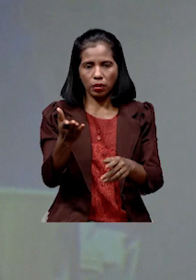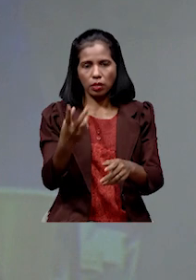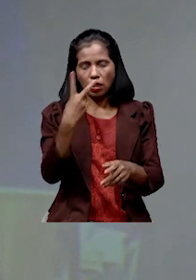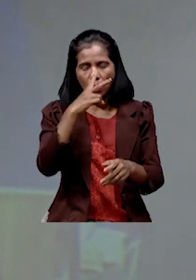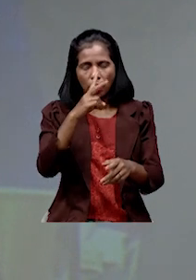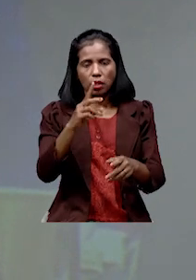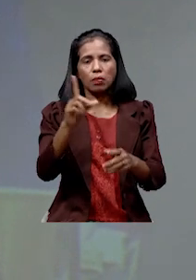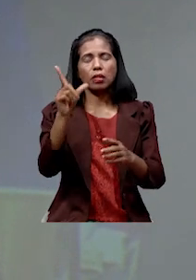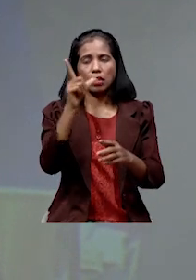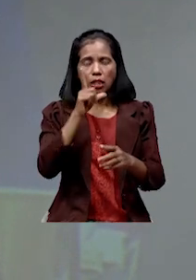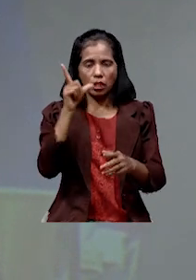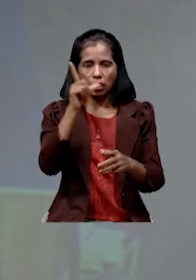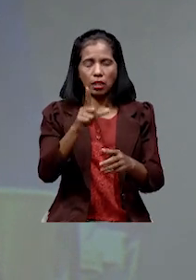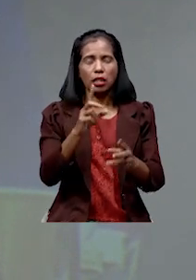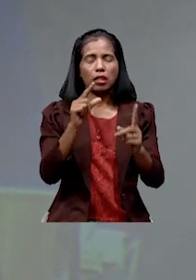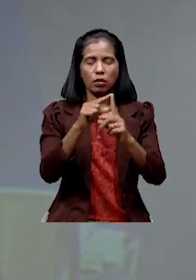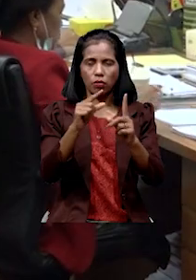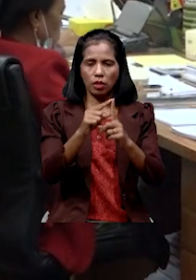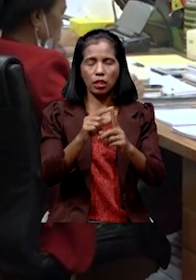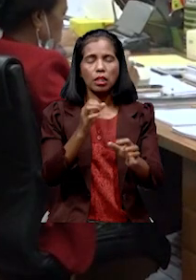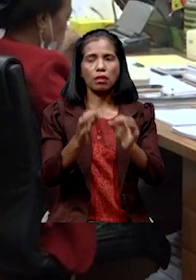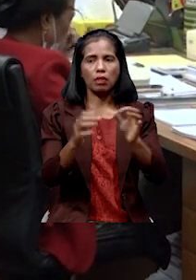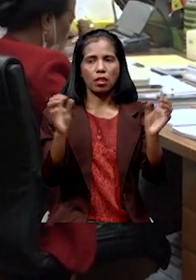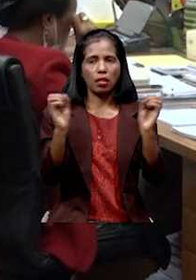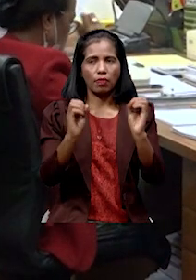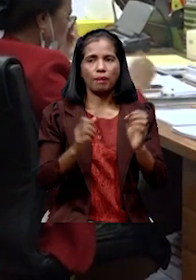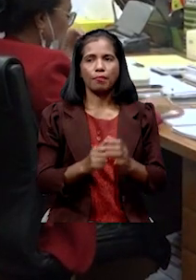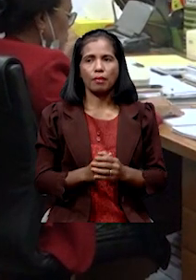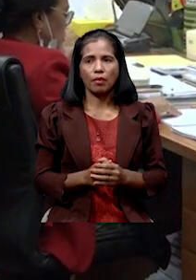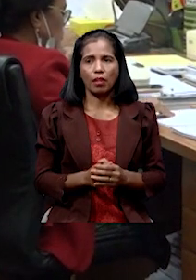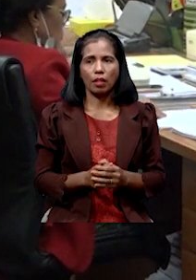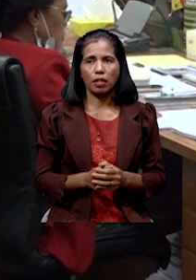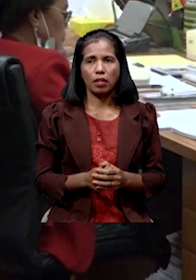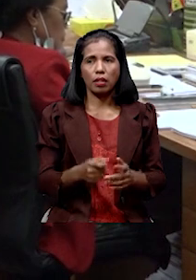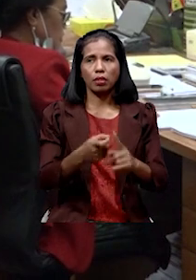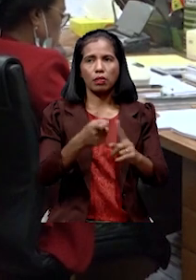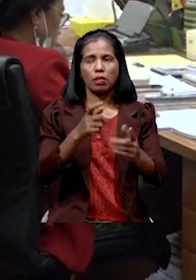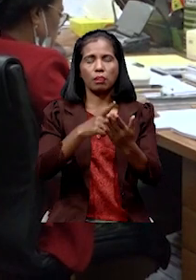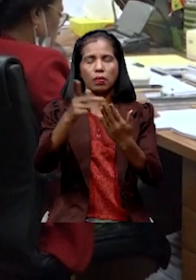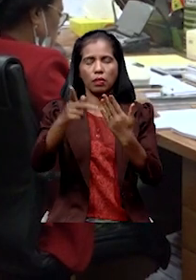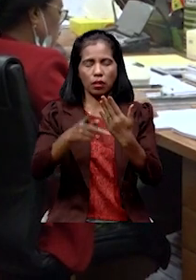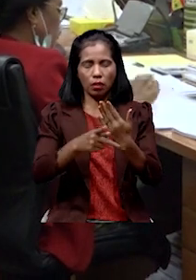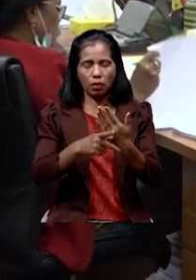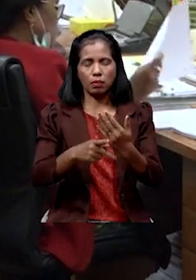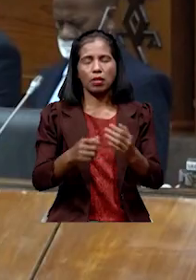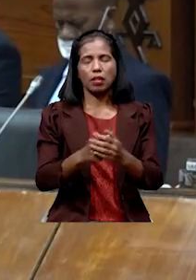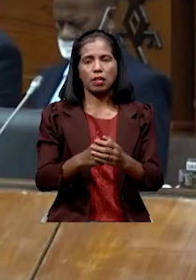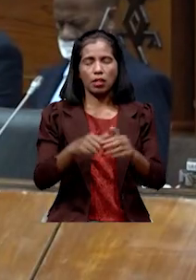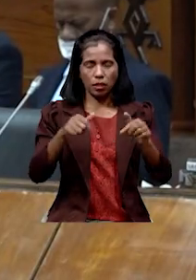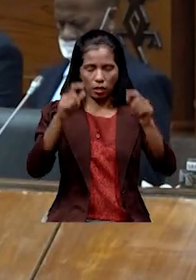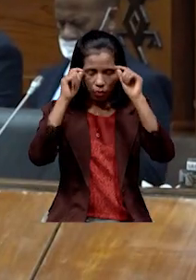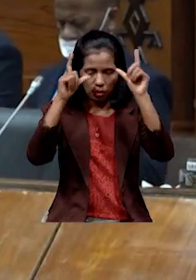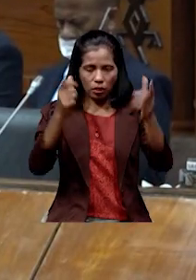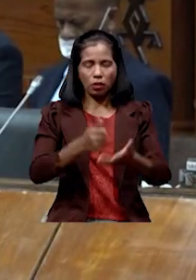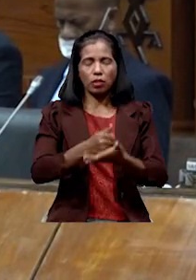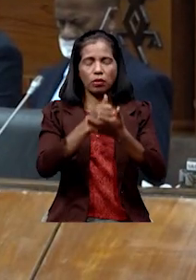lingwazen kuandu la efaktus. Misa un hosi programa alimentar mundial ia Timor Leste atutulung governo